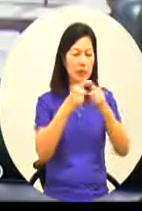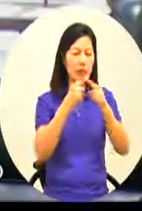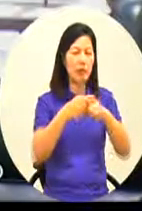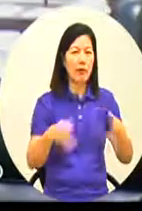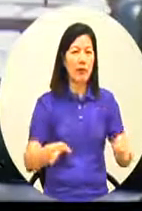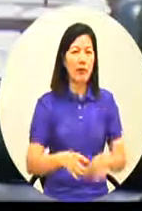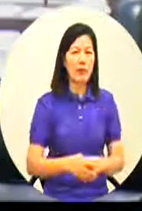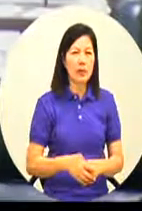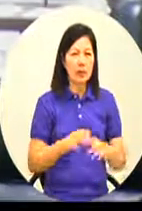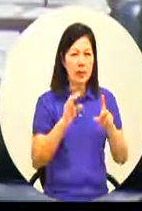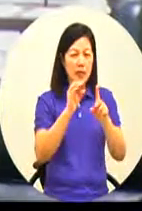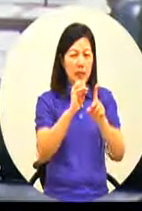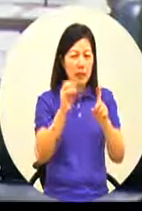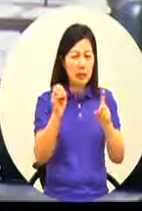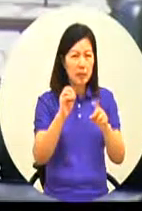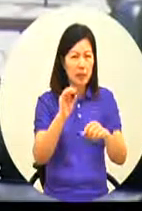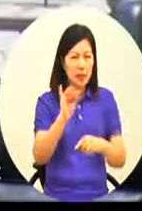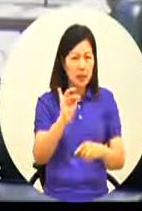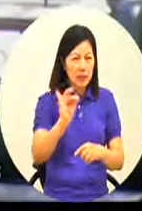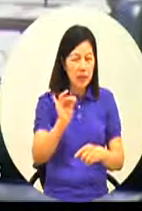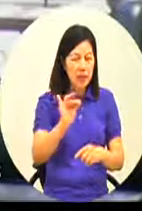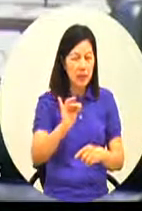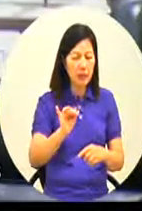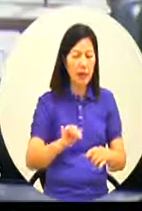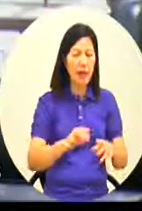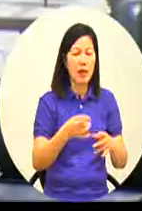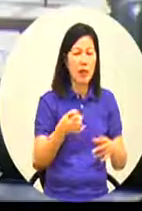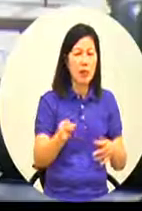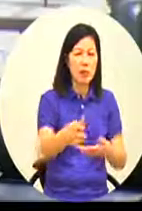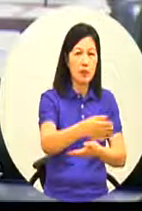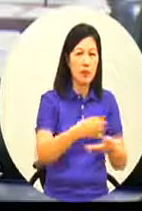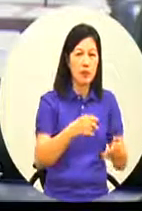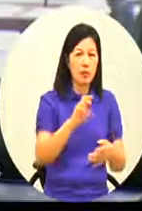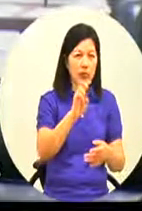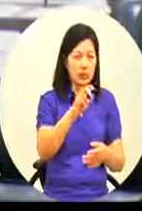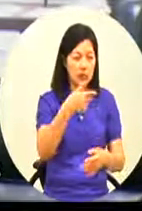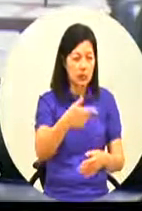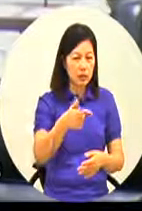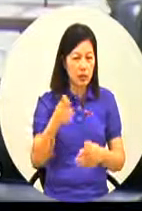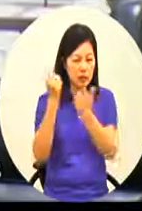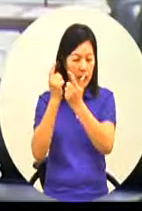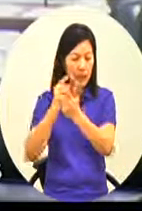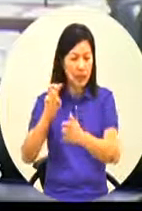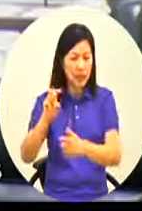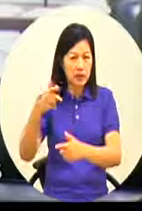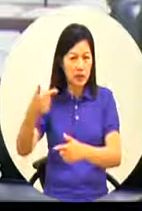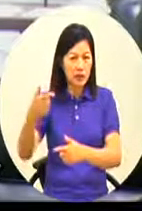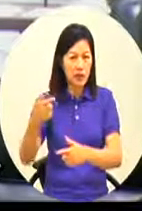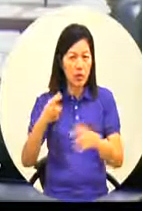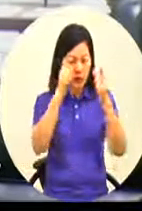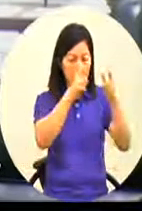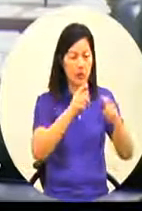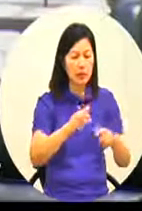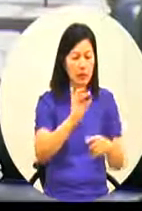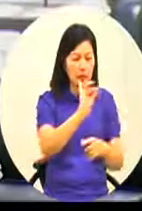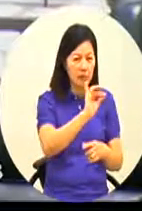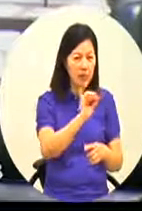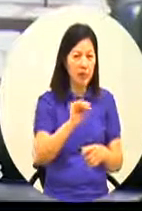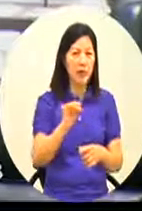说100块，台中只课了16块多而已。他说哦，台北哦课到26块多，高雄还课100块，还